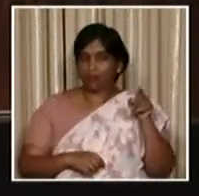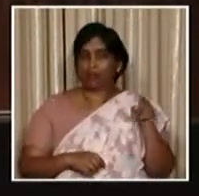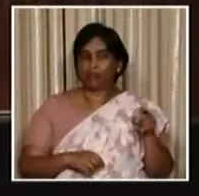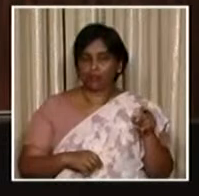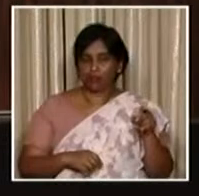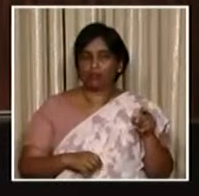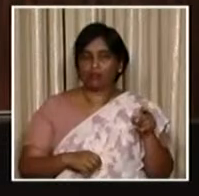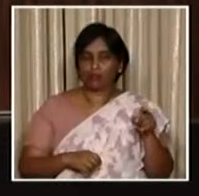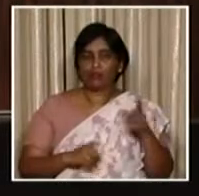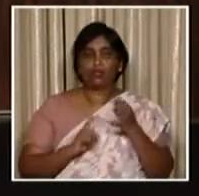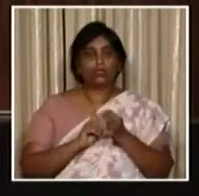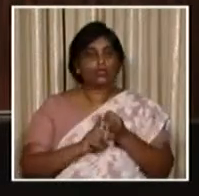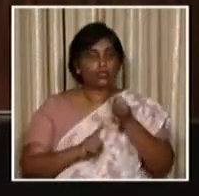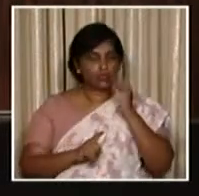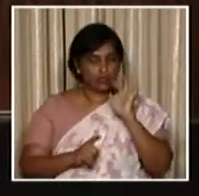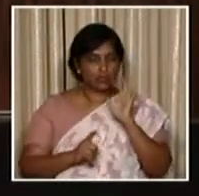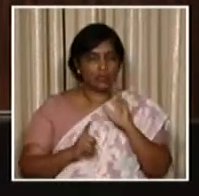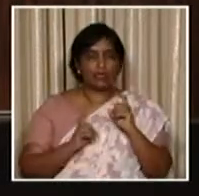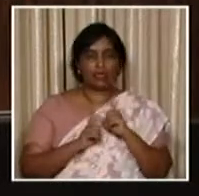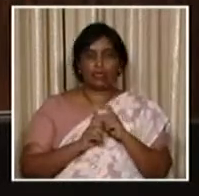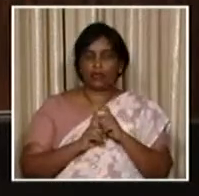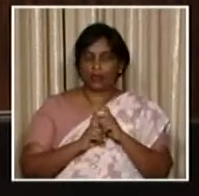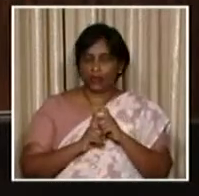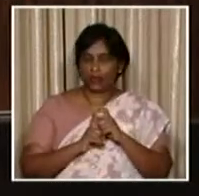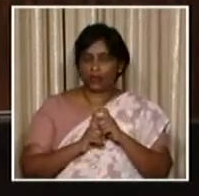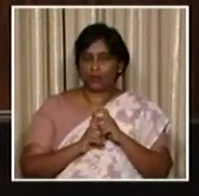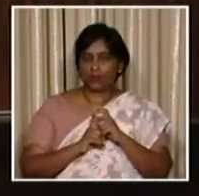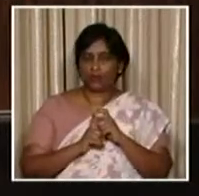මීළඟට පුද්ගලයා ජනාධිපති වෙලා ගරු ඩයනාගමගේ මන්ත්‍රීතුමිය